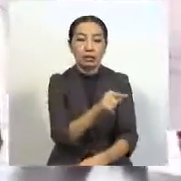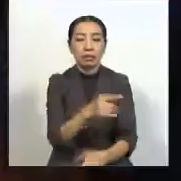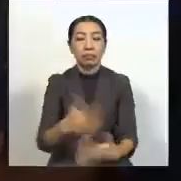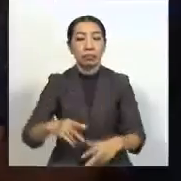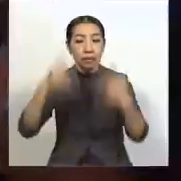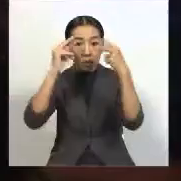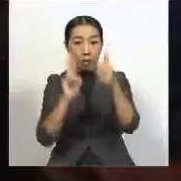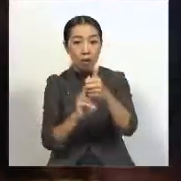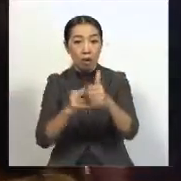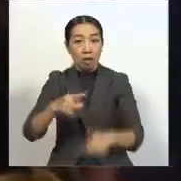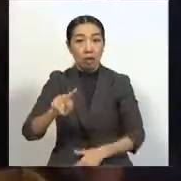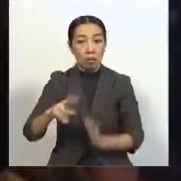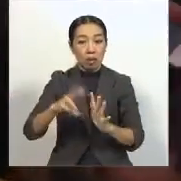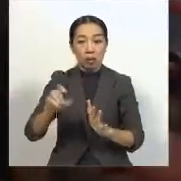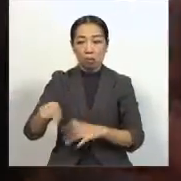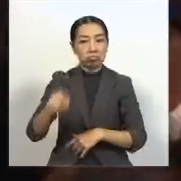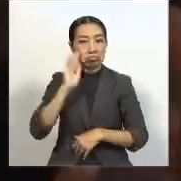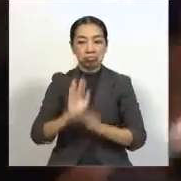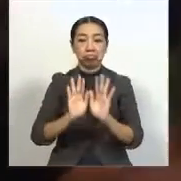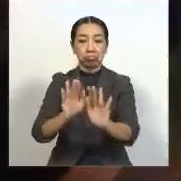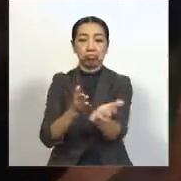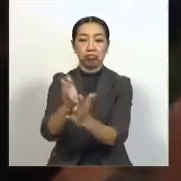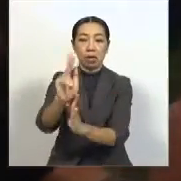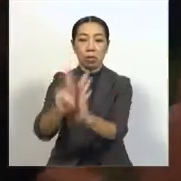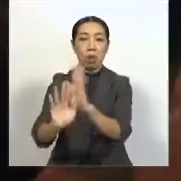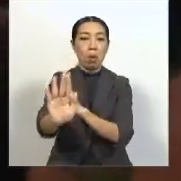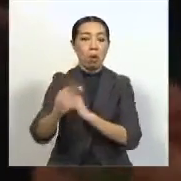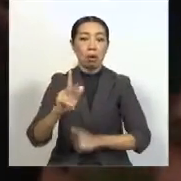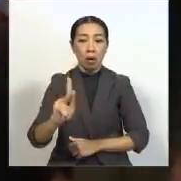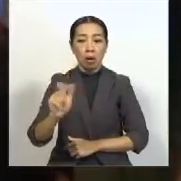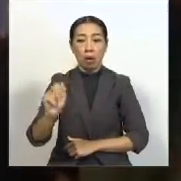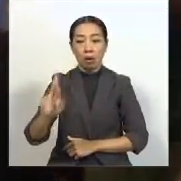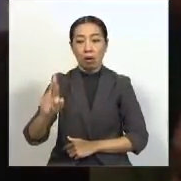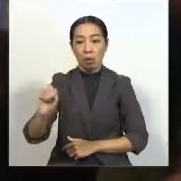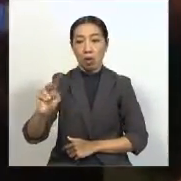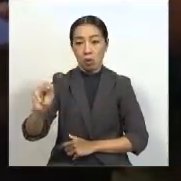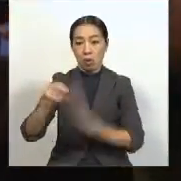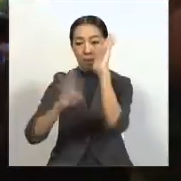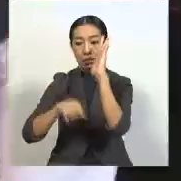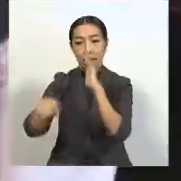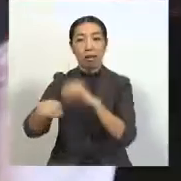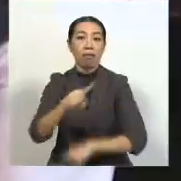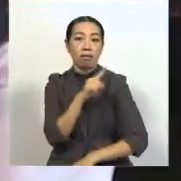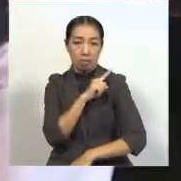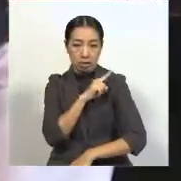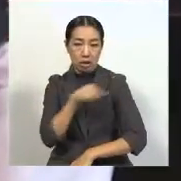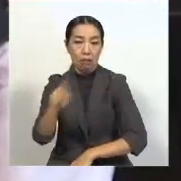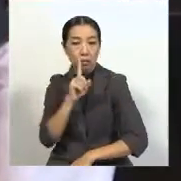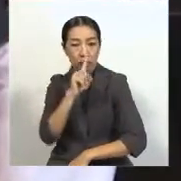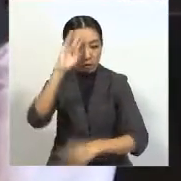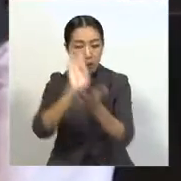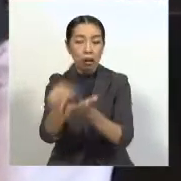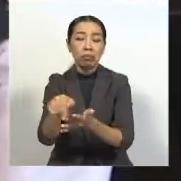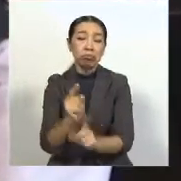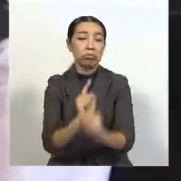ฐมนตรีบอกนะคะว่าเป็นเรื่องของฝ่ายกฎหมายโดยกอรมน.ภาค4นั้นเป็นผู้พิจารณาซึ่งก็ต้องว่าไปตามกฎ